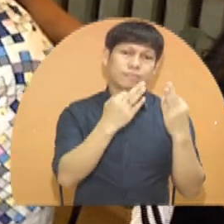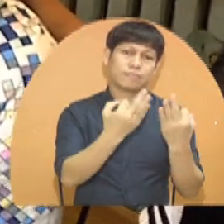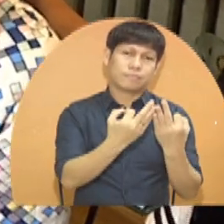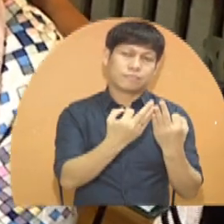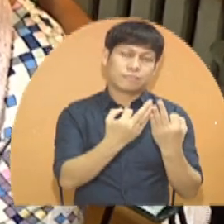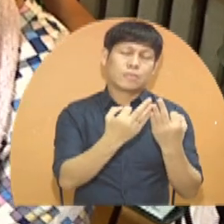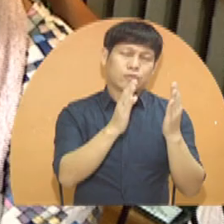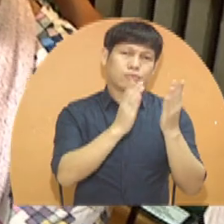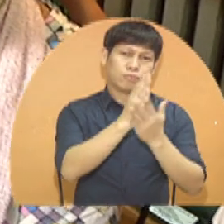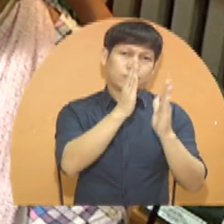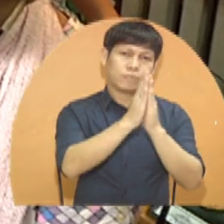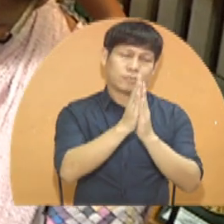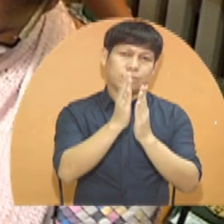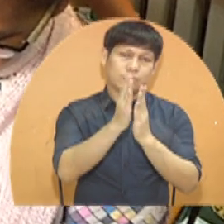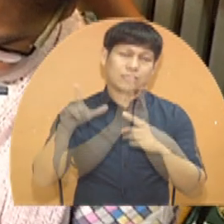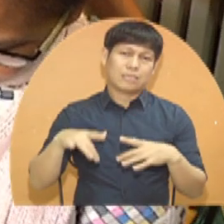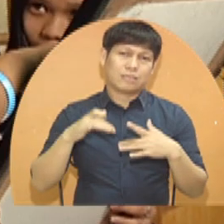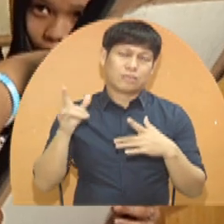amin. Prayers.